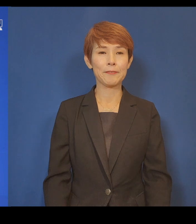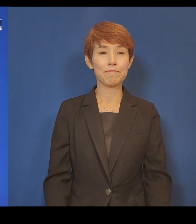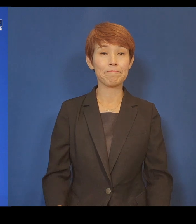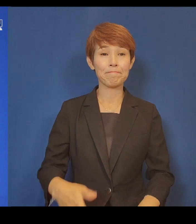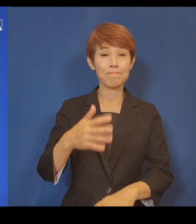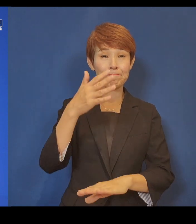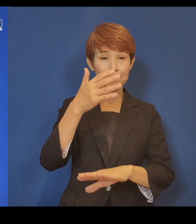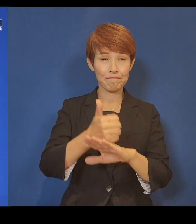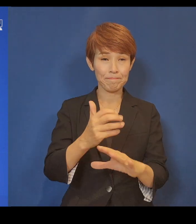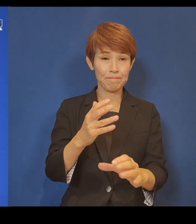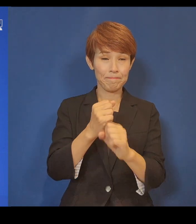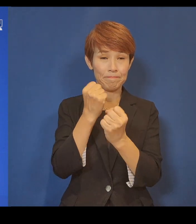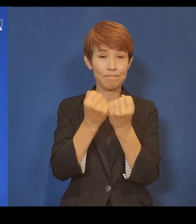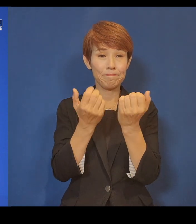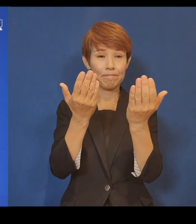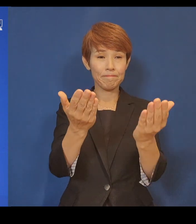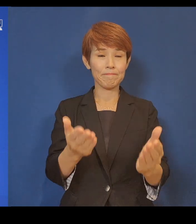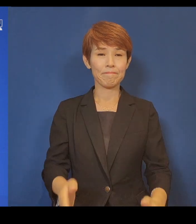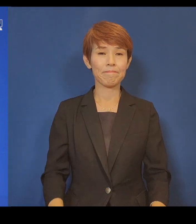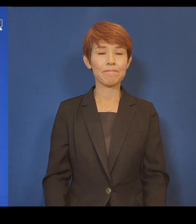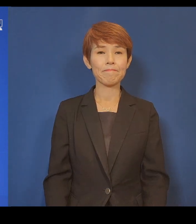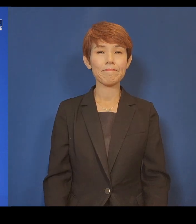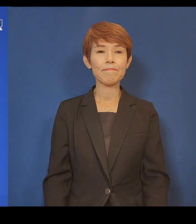말씀을 맺겠습니다.